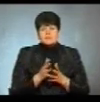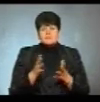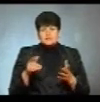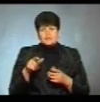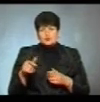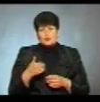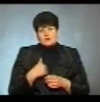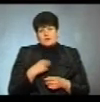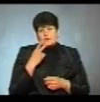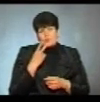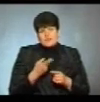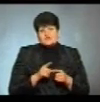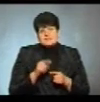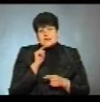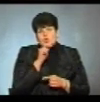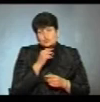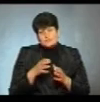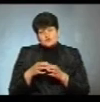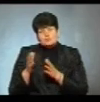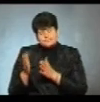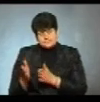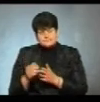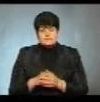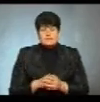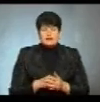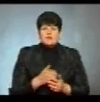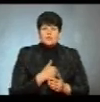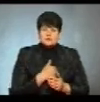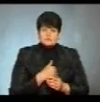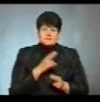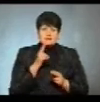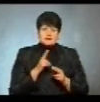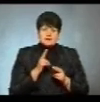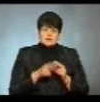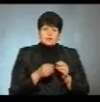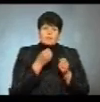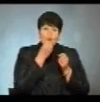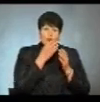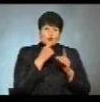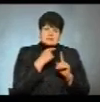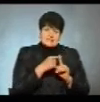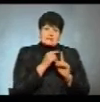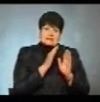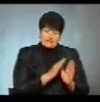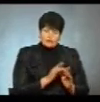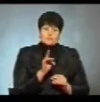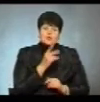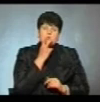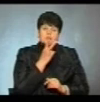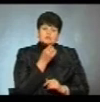хотіли побачити цей економічний блок. Але хотілося б завершити позитивом, що я бачу два